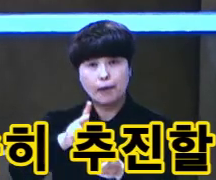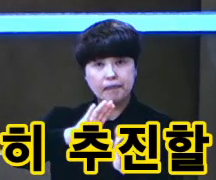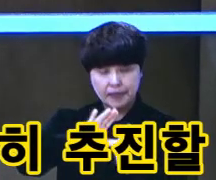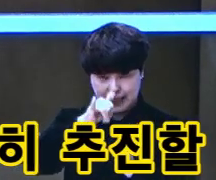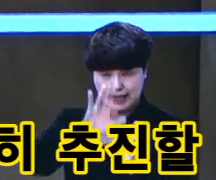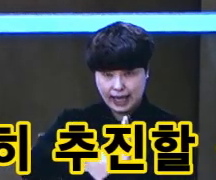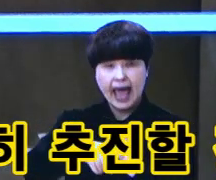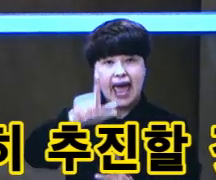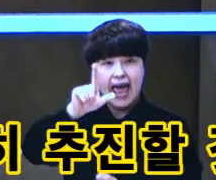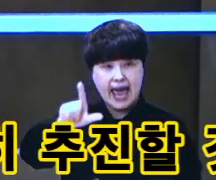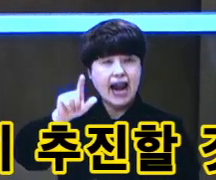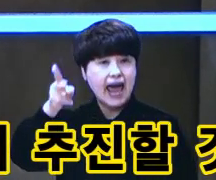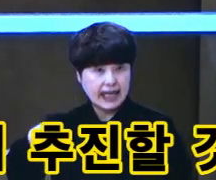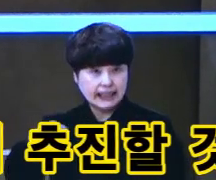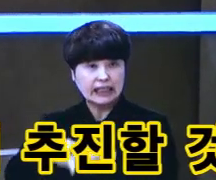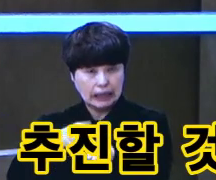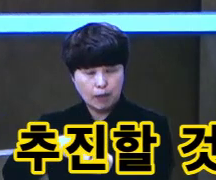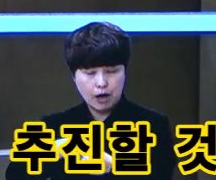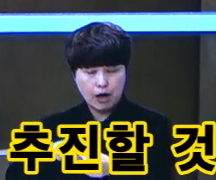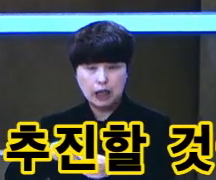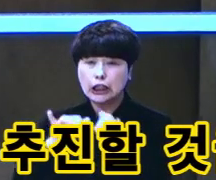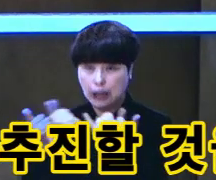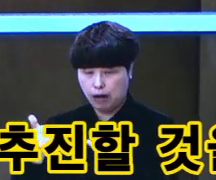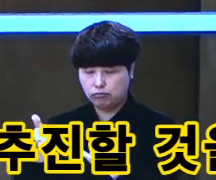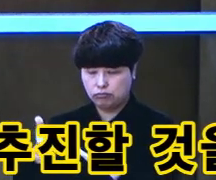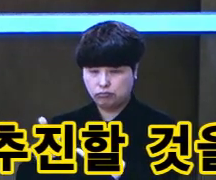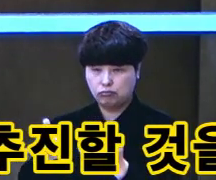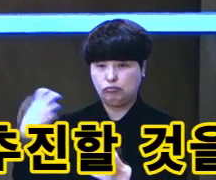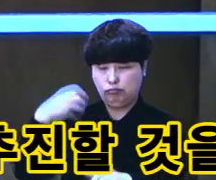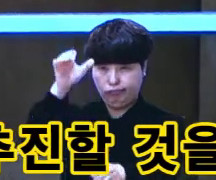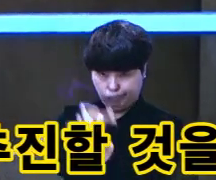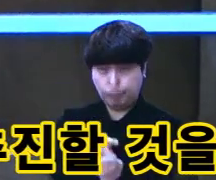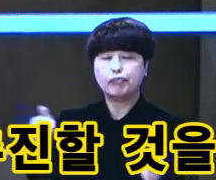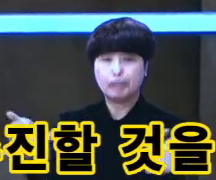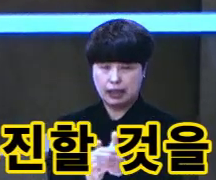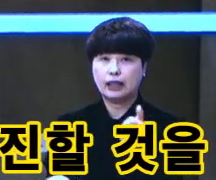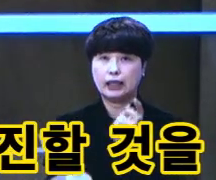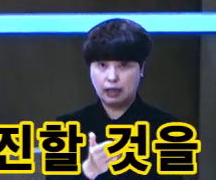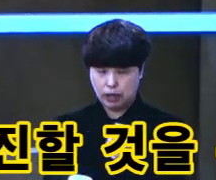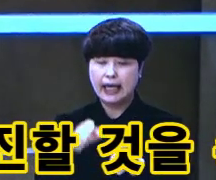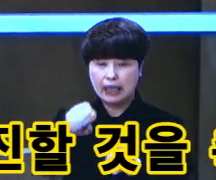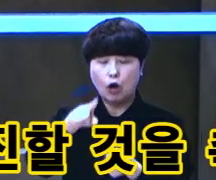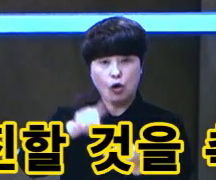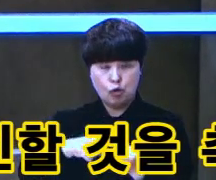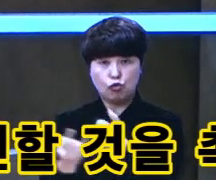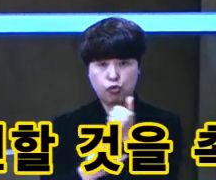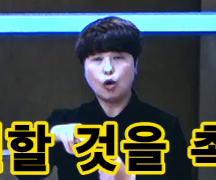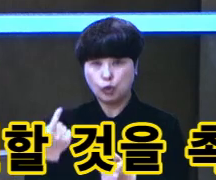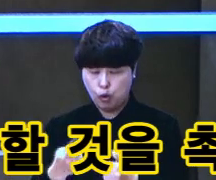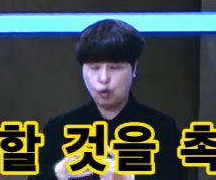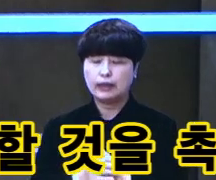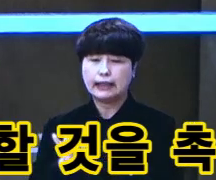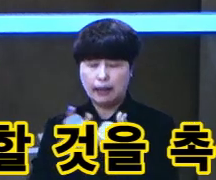주도하에 시민협치위원회를 두었다고 들었습니다. 시대가 바뀌었으니 이 위원회도 시대정신에